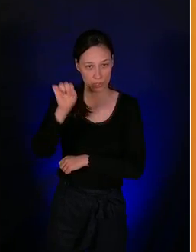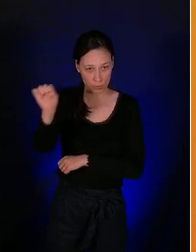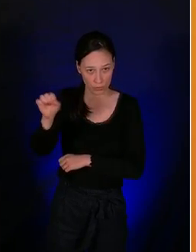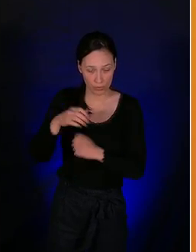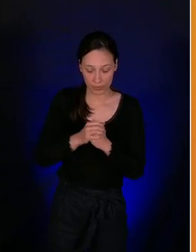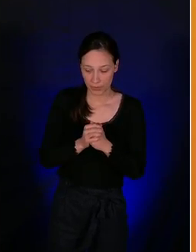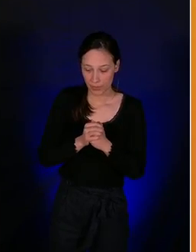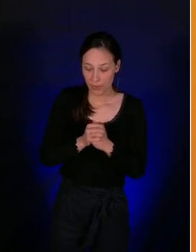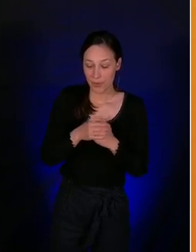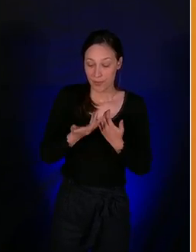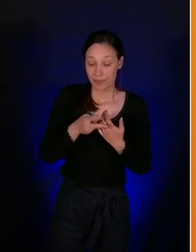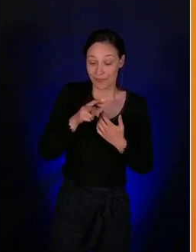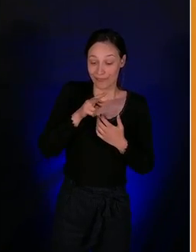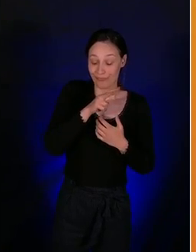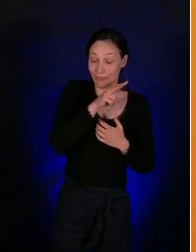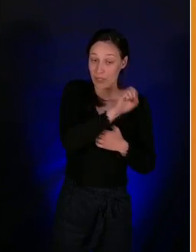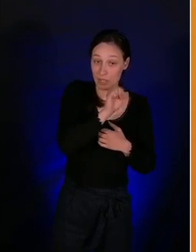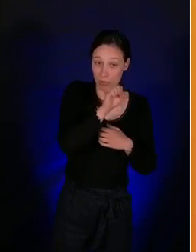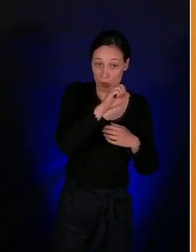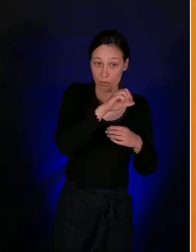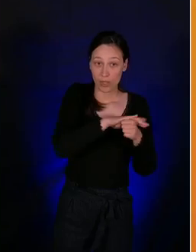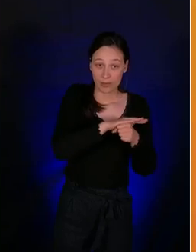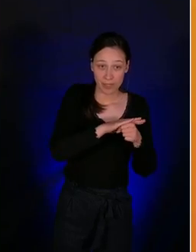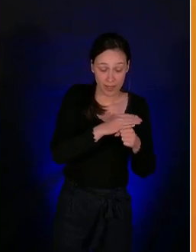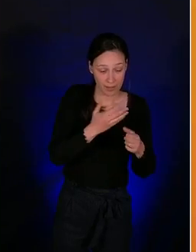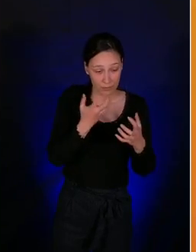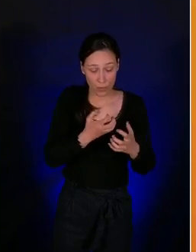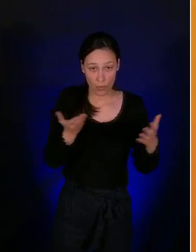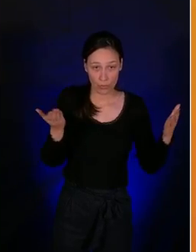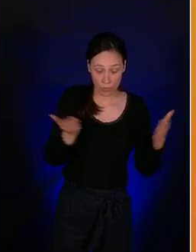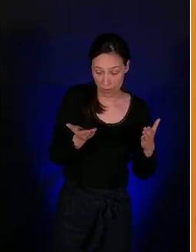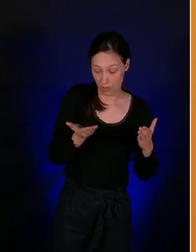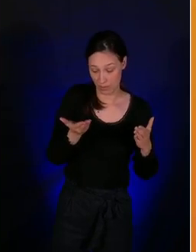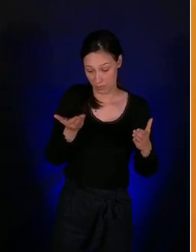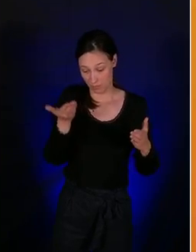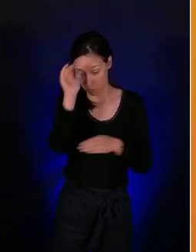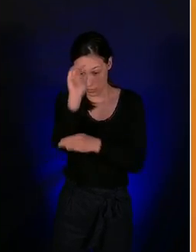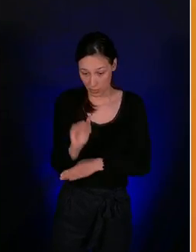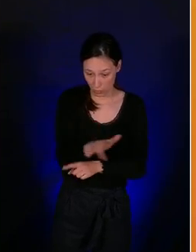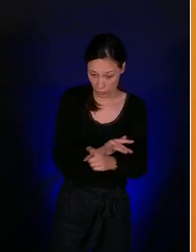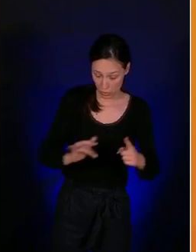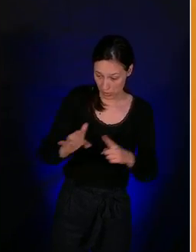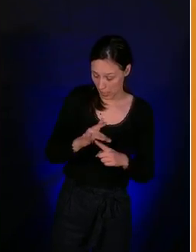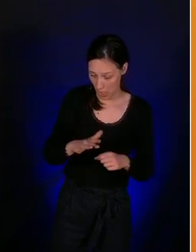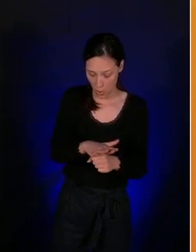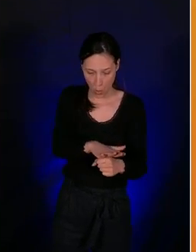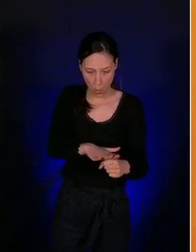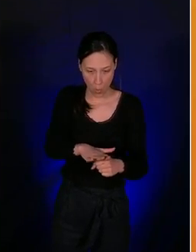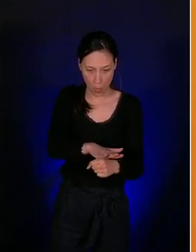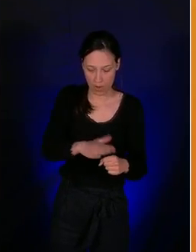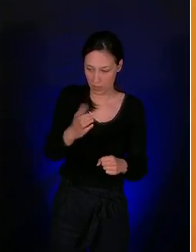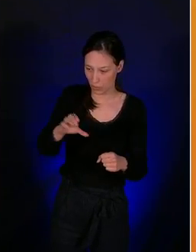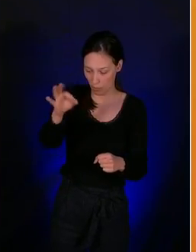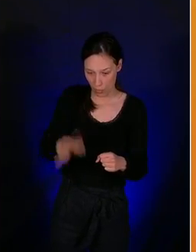autre conception de la société, à l'égalité des droits en matière de protection sociale, à un 100% sécu avec un seul collecteur et un